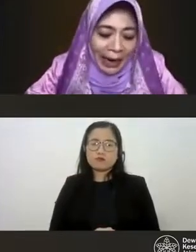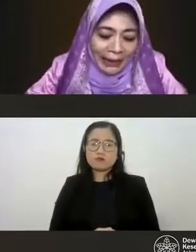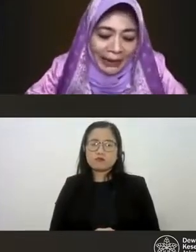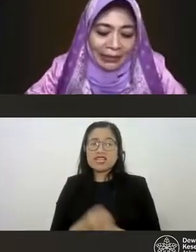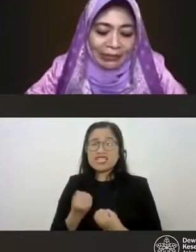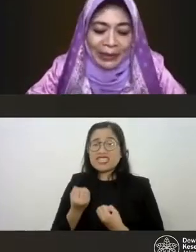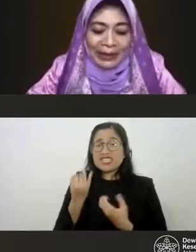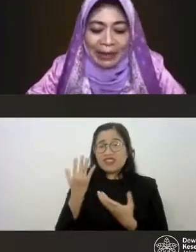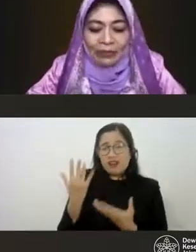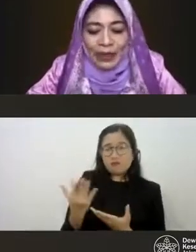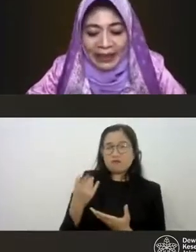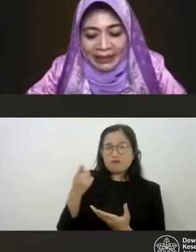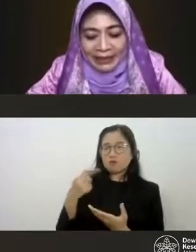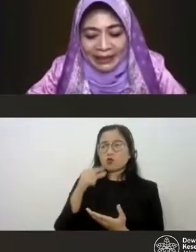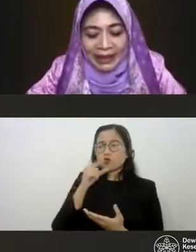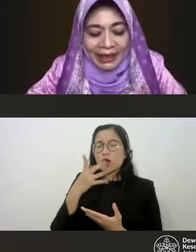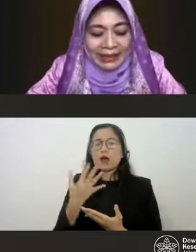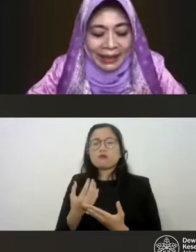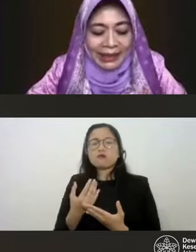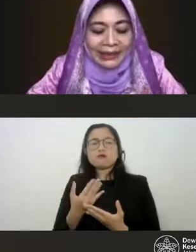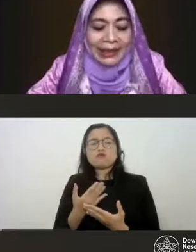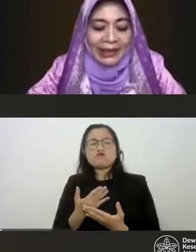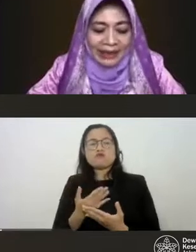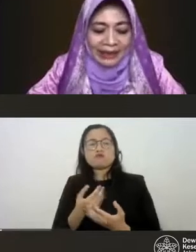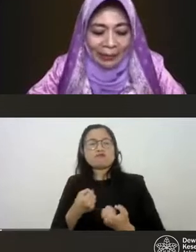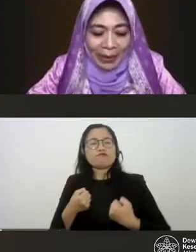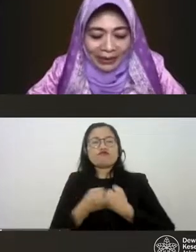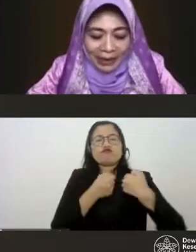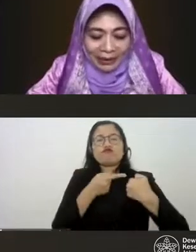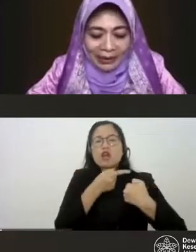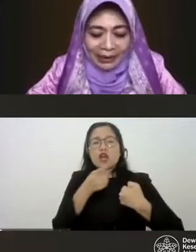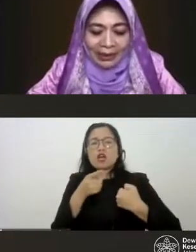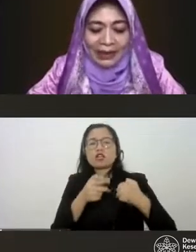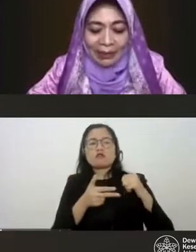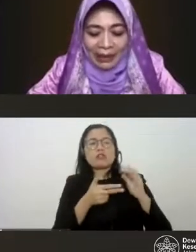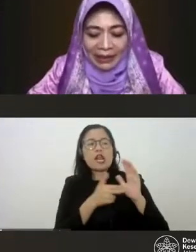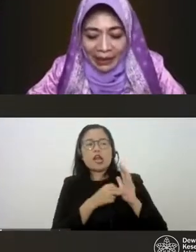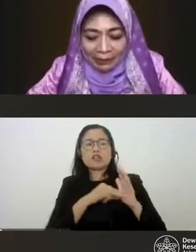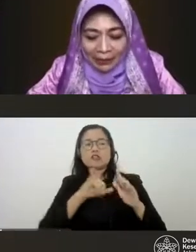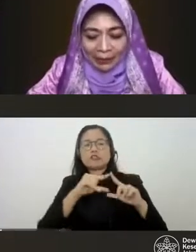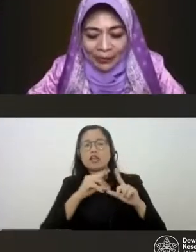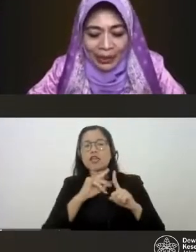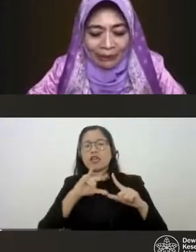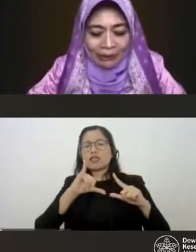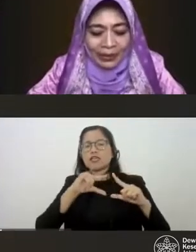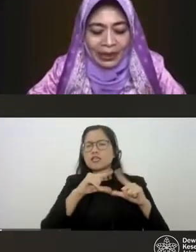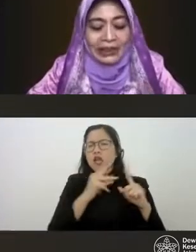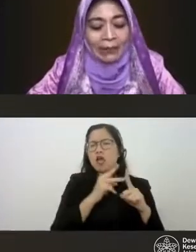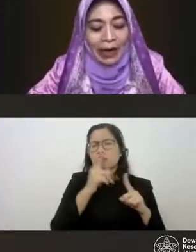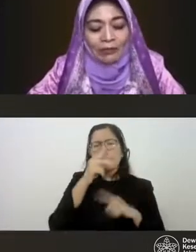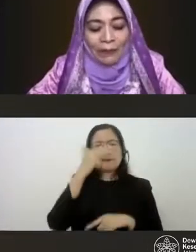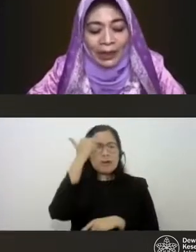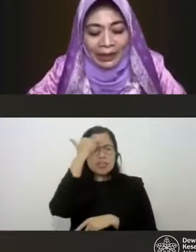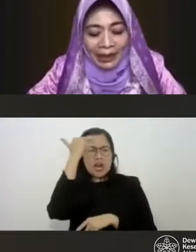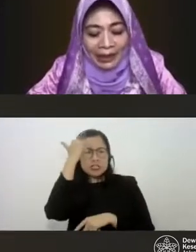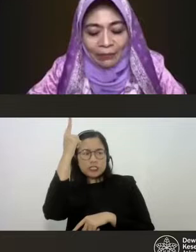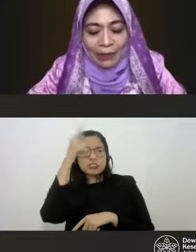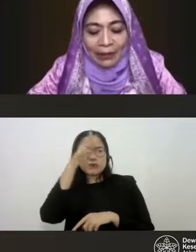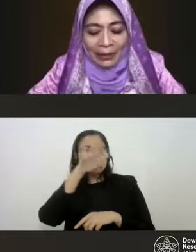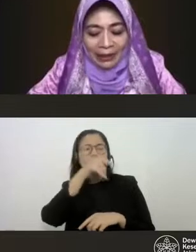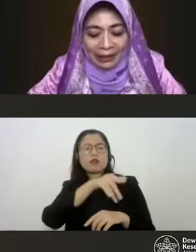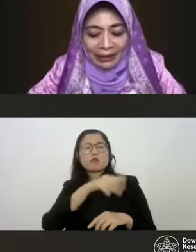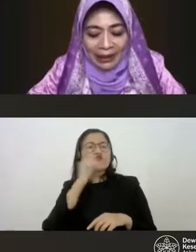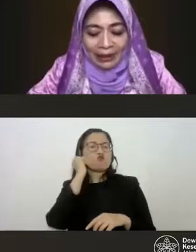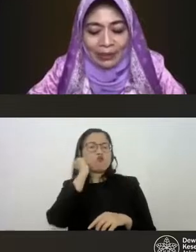Islam hadir demi menentang budaya jahiliyah yang syarat dengan nilai-nilai patriarki yang merendahkan perempuan. Islam lalu memperkenalkan